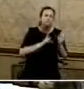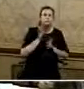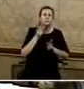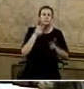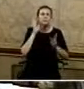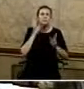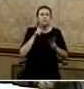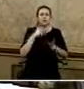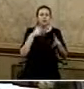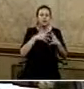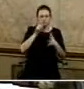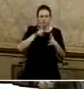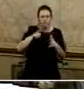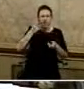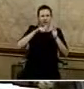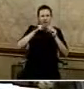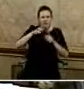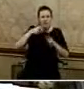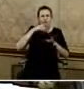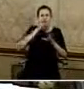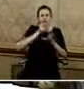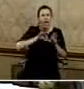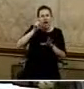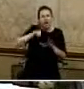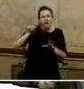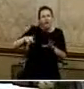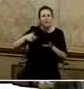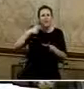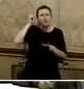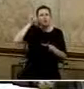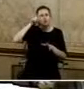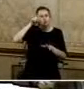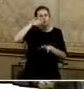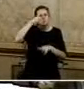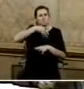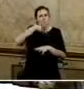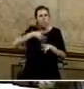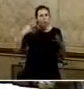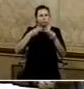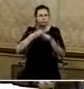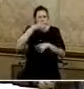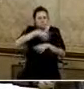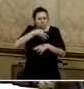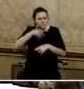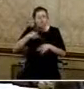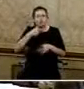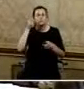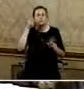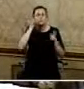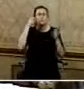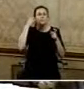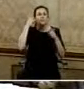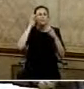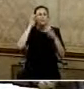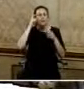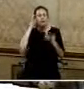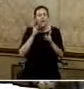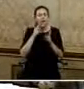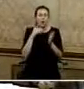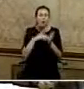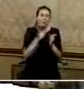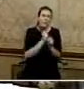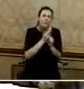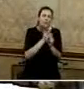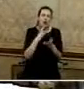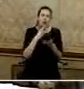urbaniste, građevinare, arhitekte, sociologe, psihologe, koji su razmišljali kako bi trebalo to napraviti,